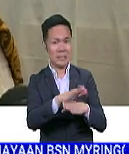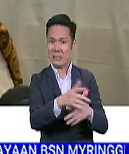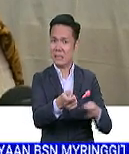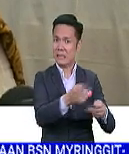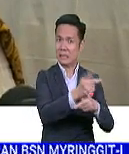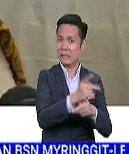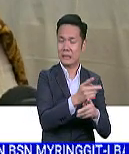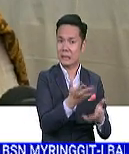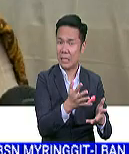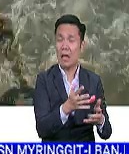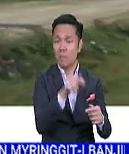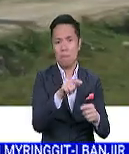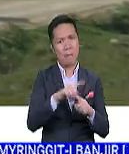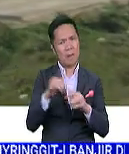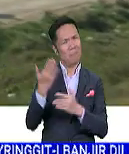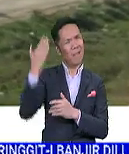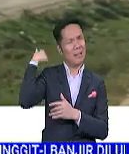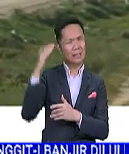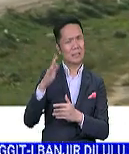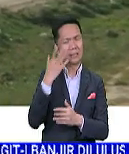mungkin insiden seperti ini tidak akan berlaku.